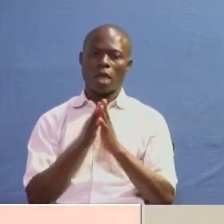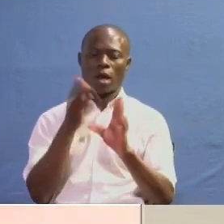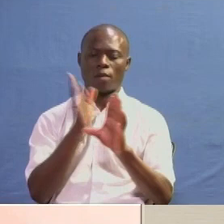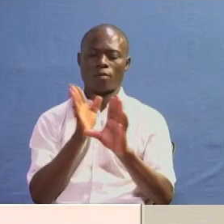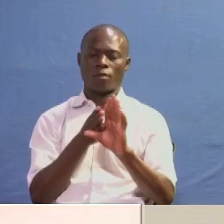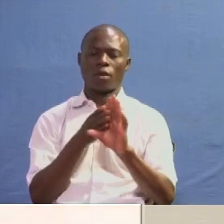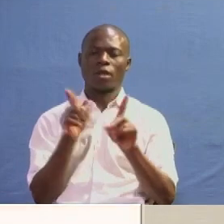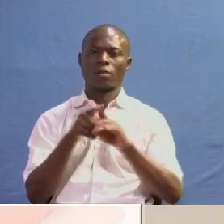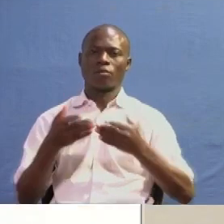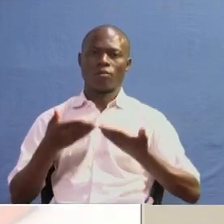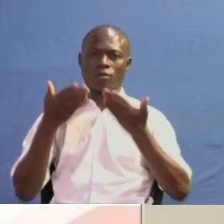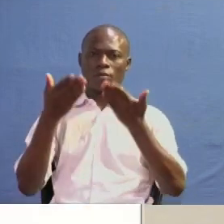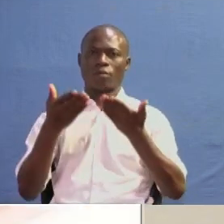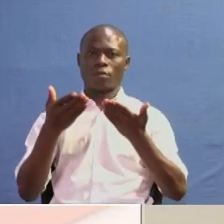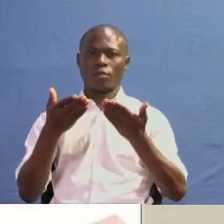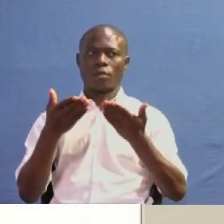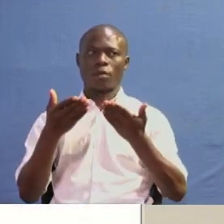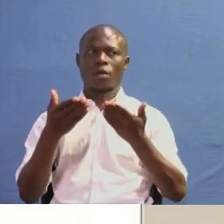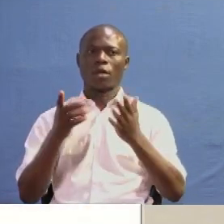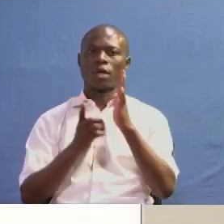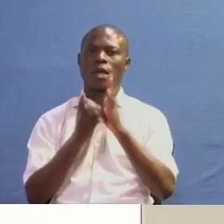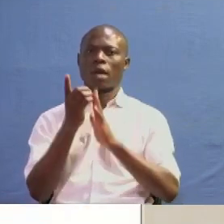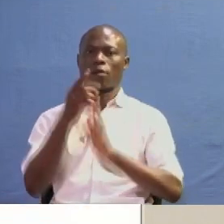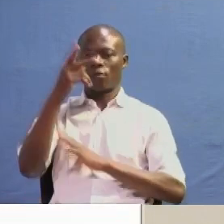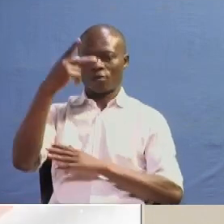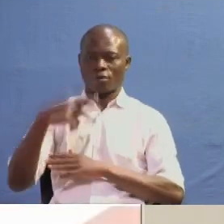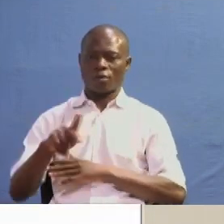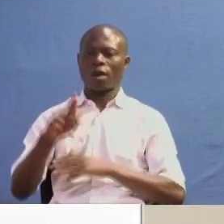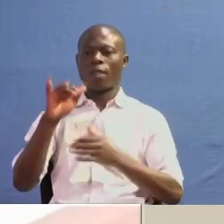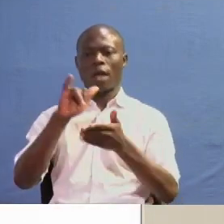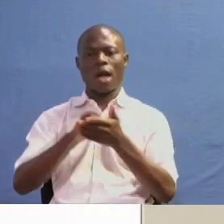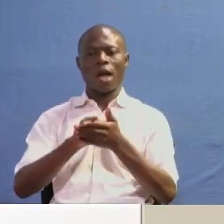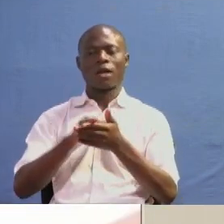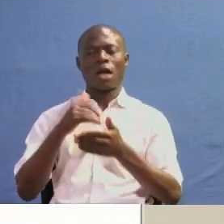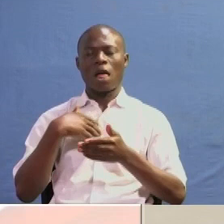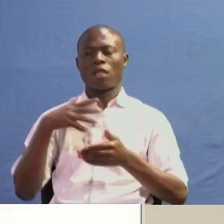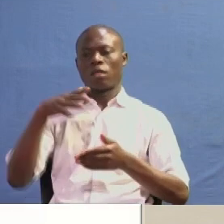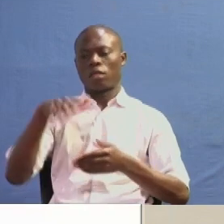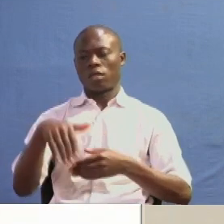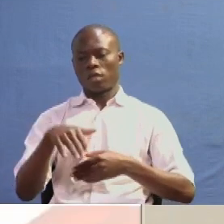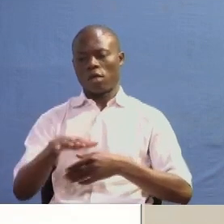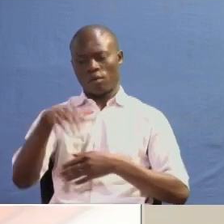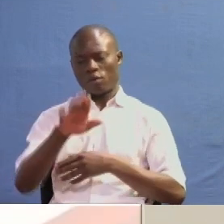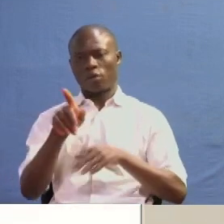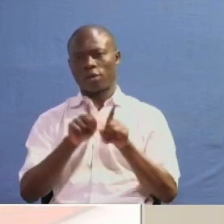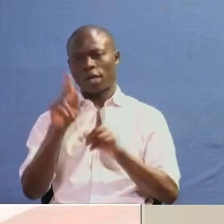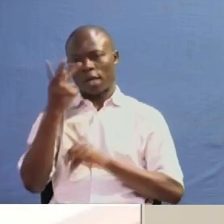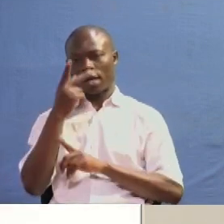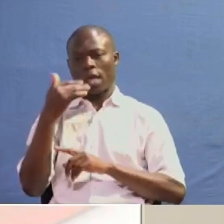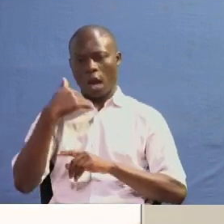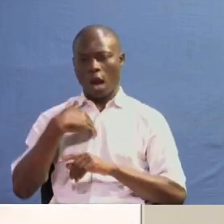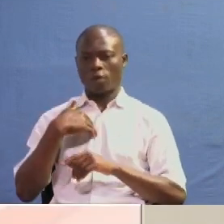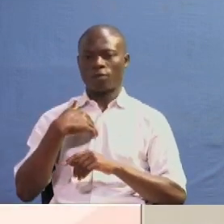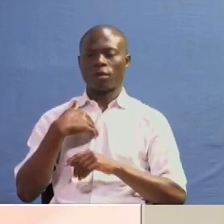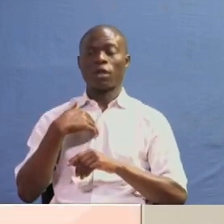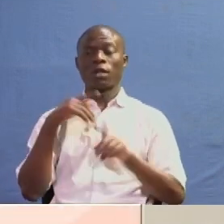and dedication, we can develop a policy that advances Kenya's national interests globally.